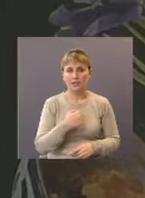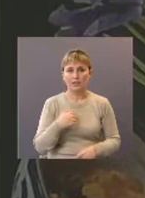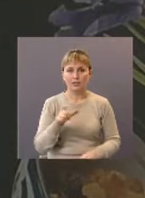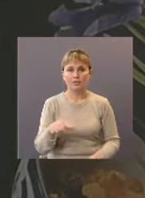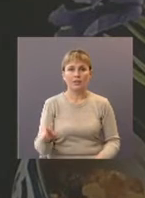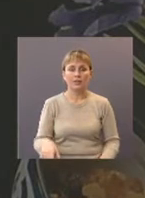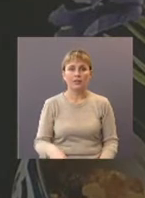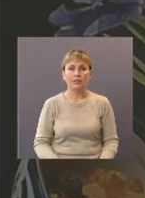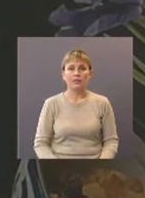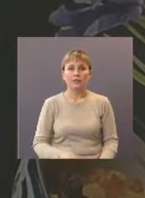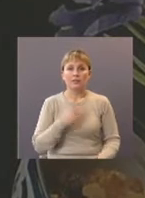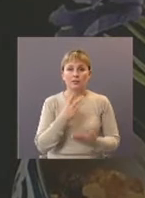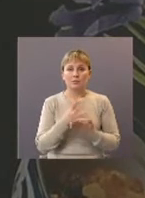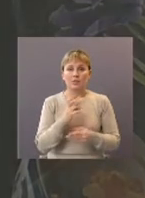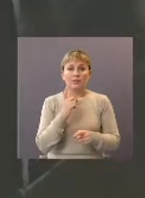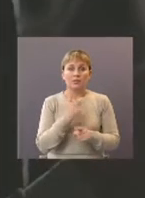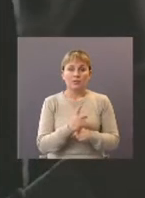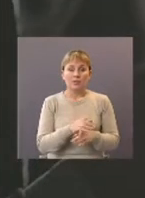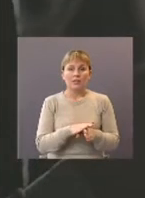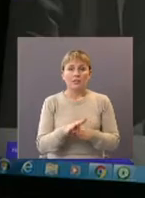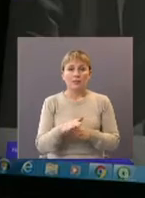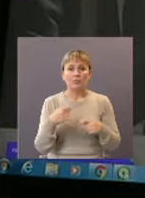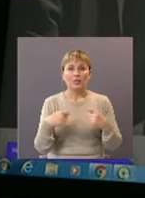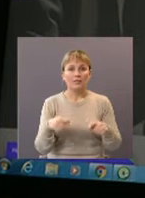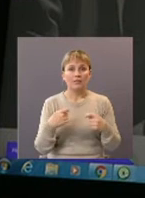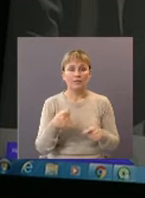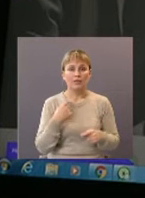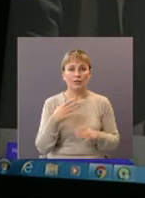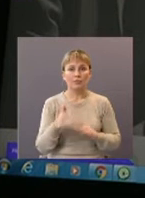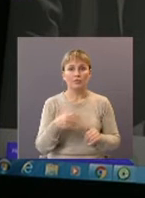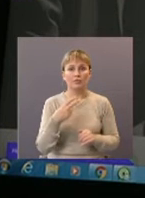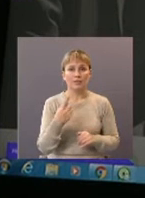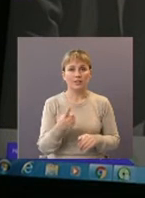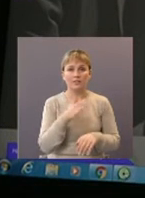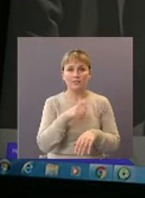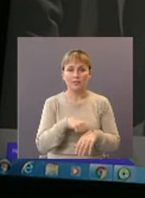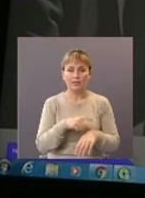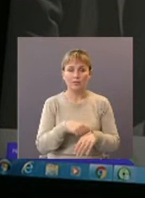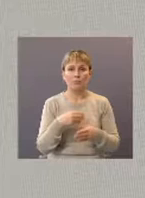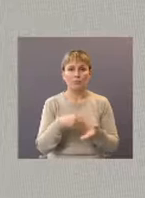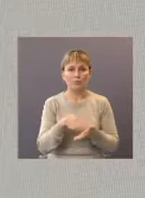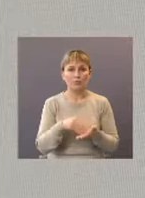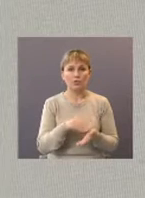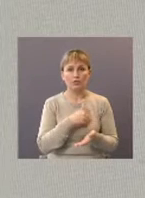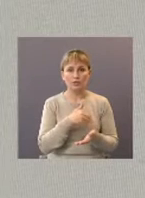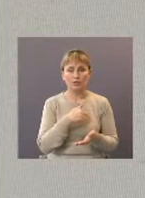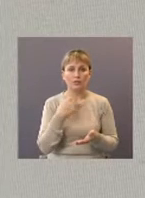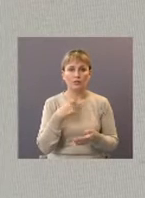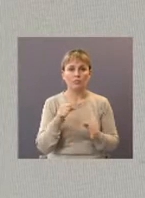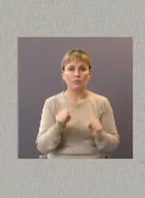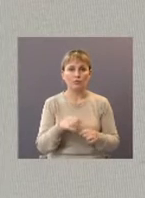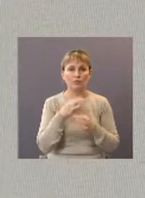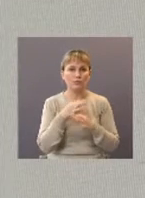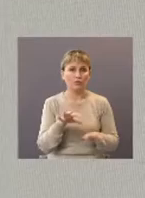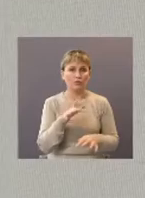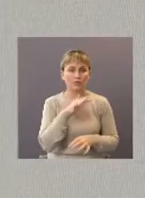продуктами. Впрочем, несмотря на запрет реализации крепкого алкоголя, после 21 часа приобрести желанный продукт в Алматы можно в